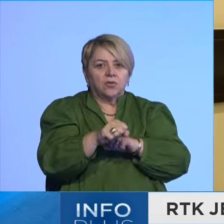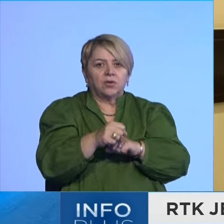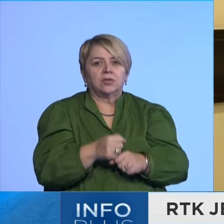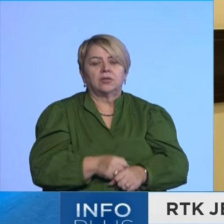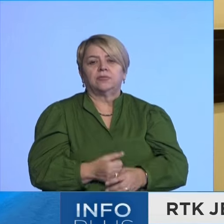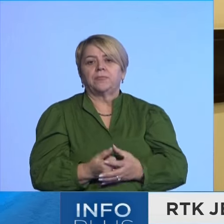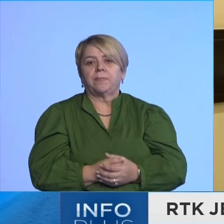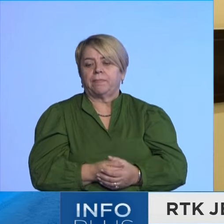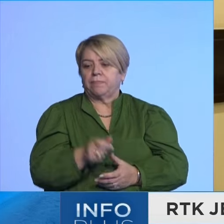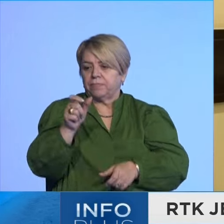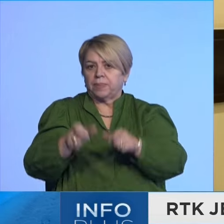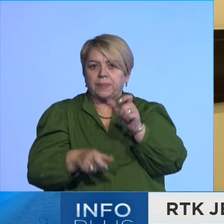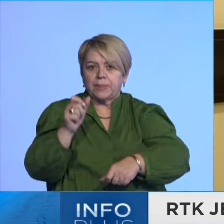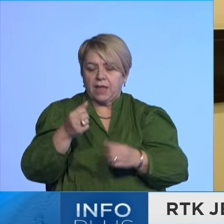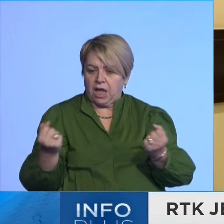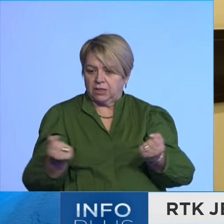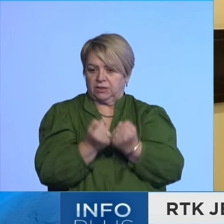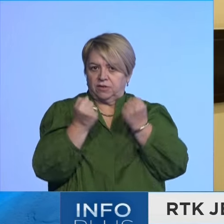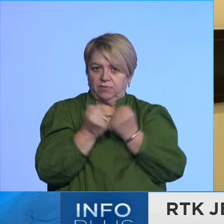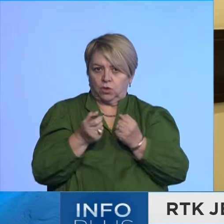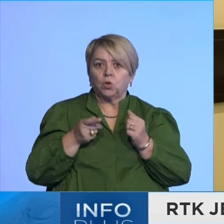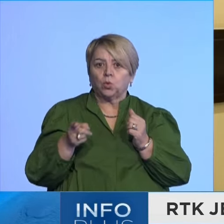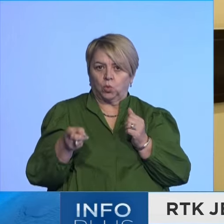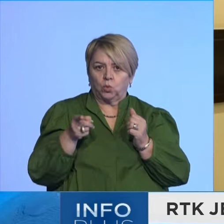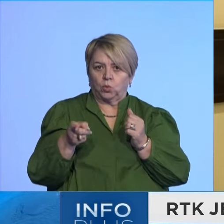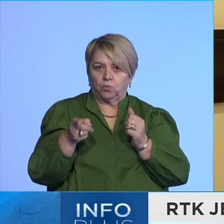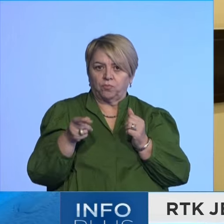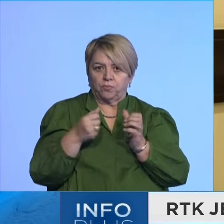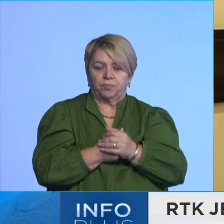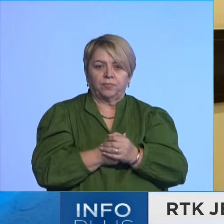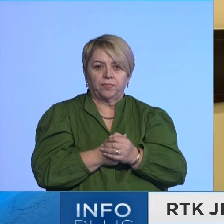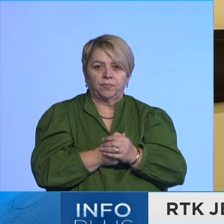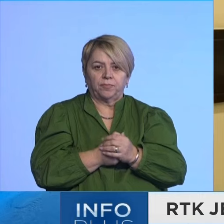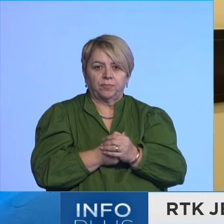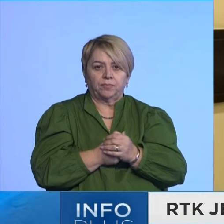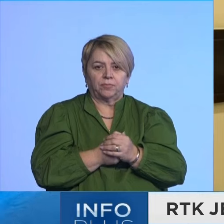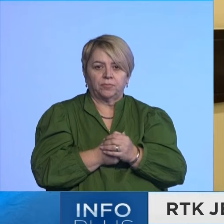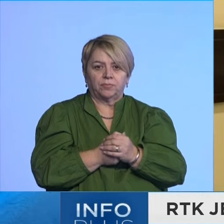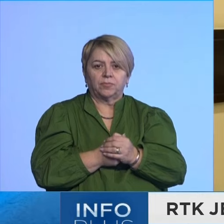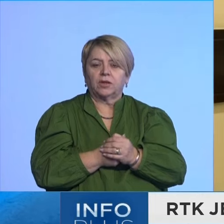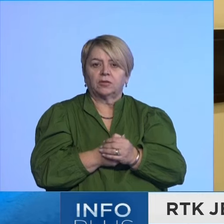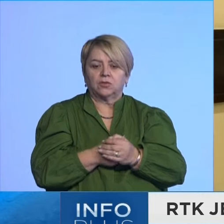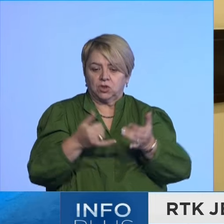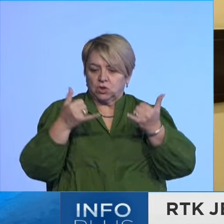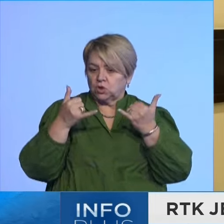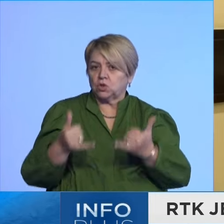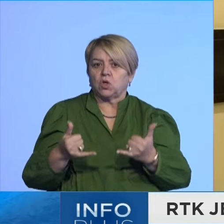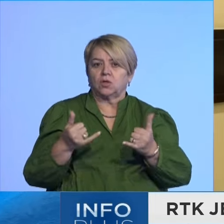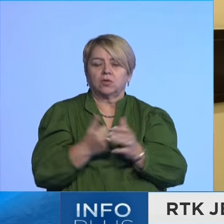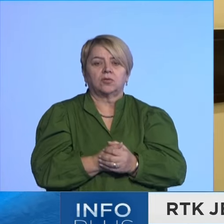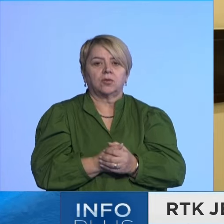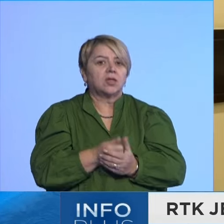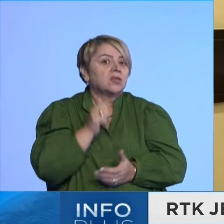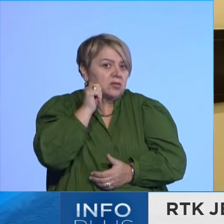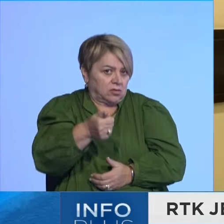torturës. Aktivitet ky, i cili është mbajtur sot dhe do të mbahet edhe